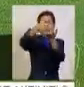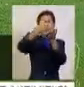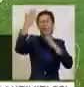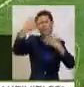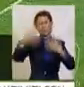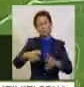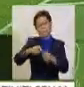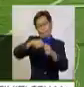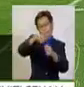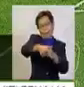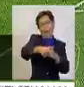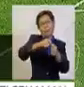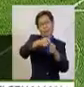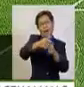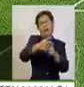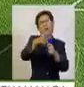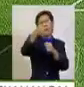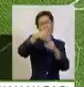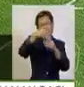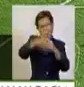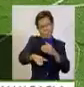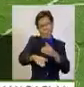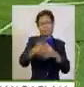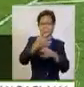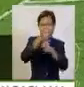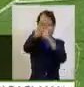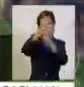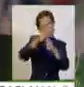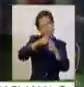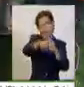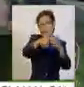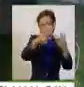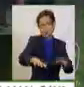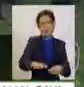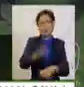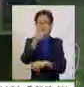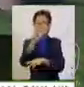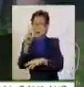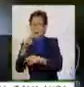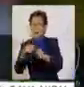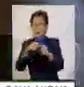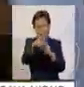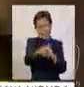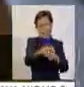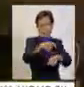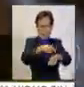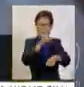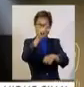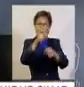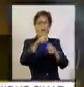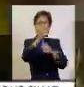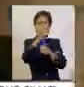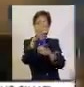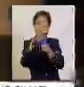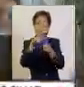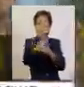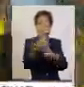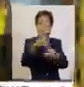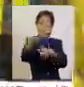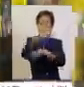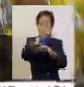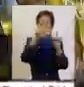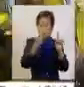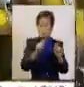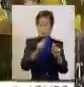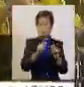telah dibayar beberapa hari selepas perlawanan tersebut. Manakala bakinya akan dibuat dalam masa terdekat. Sabtu lalu, Perak